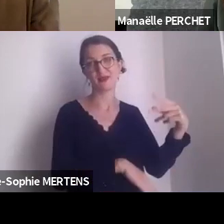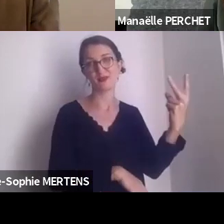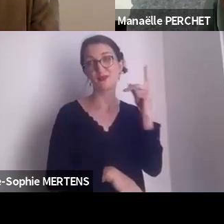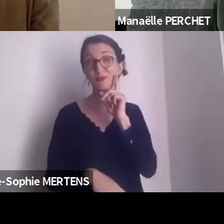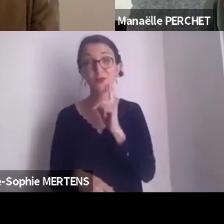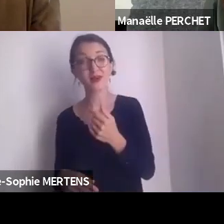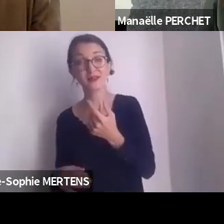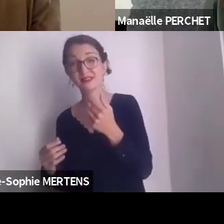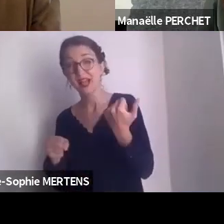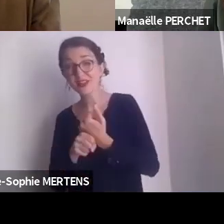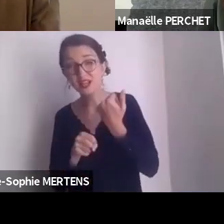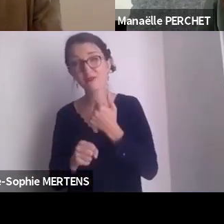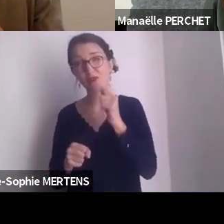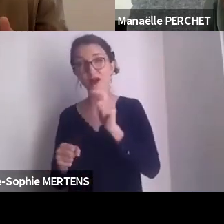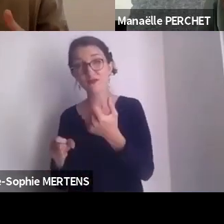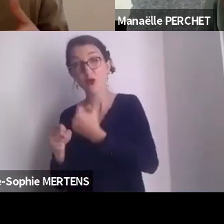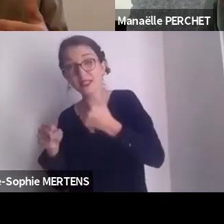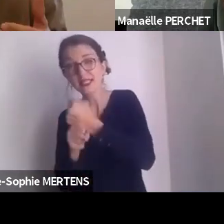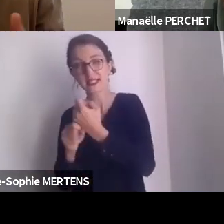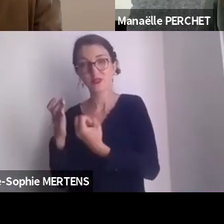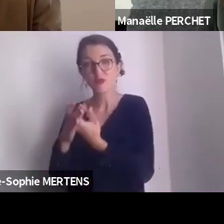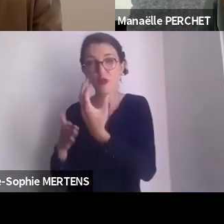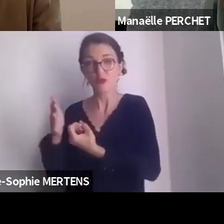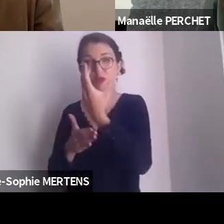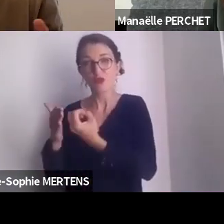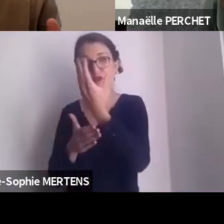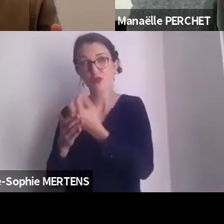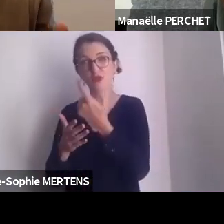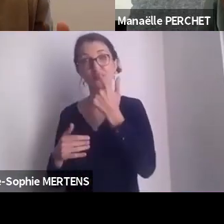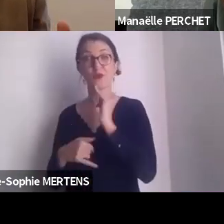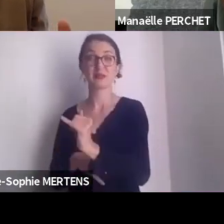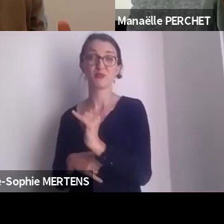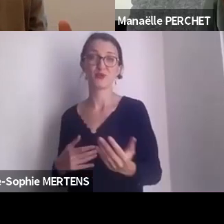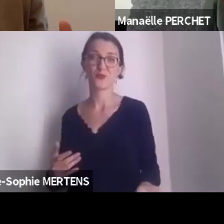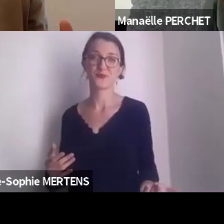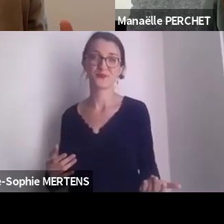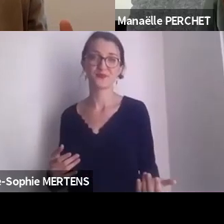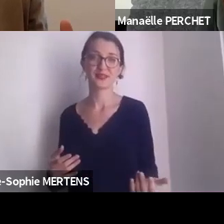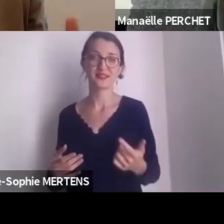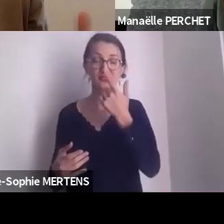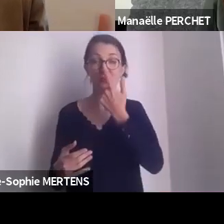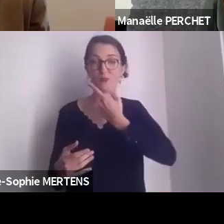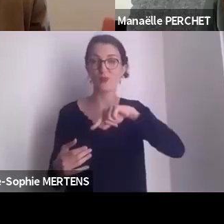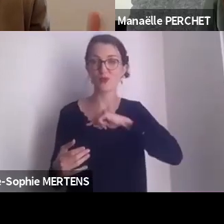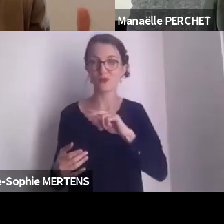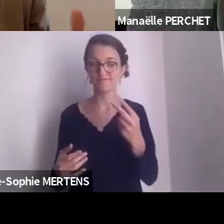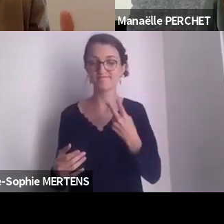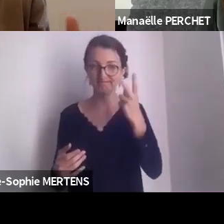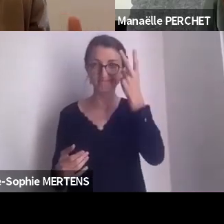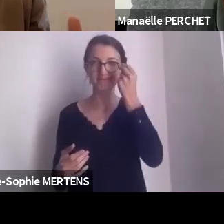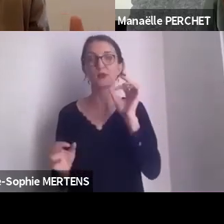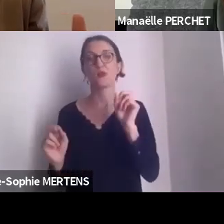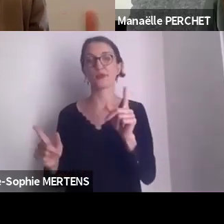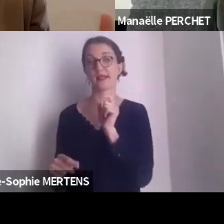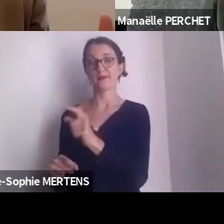financièrement, le temps que le rythme se fasse, on a un cycle de vente qui est trop long, en fait. Et là, aujourd'hui, on sait qu'on va